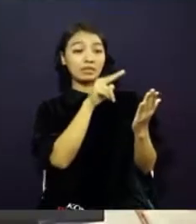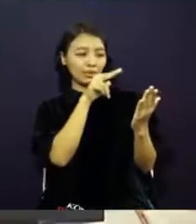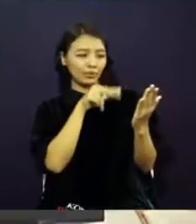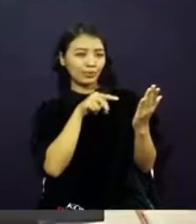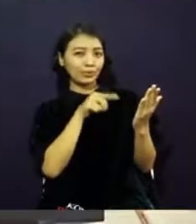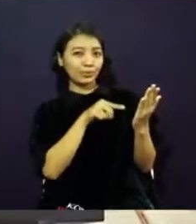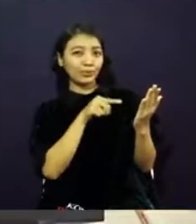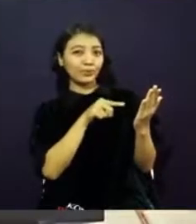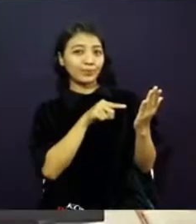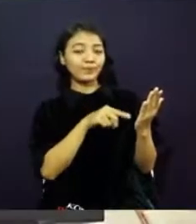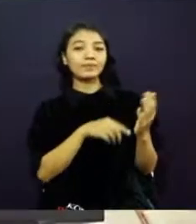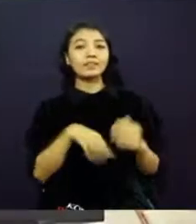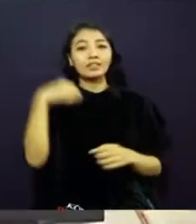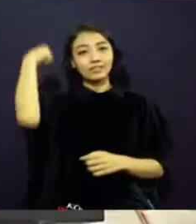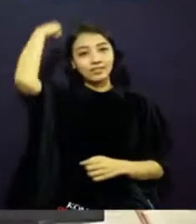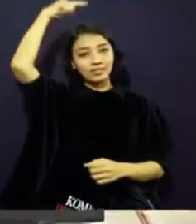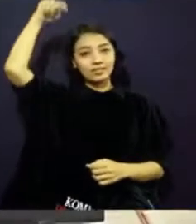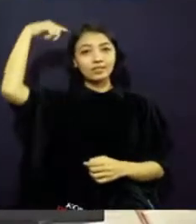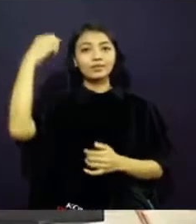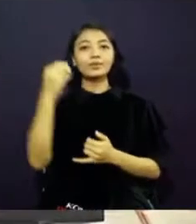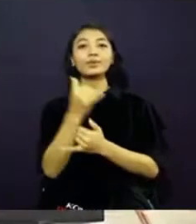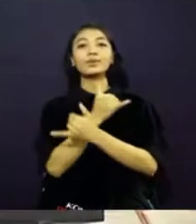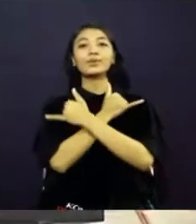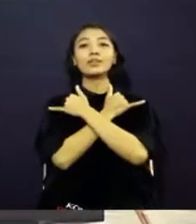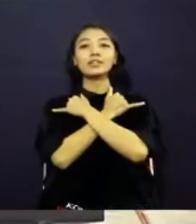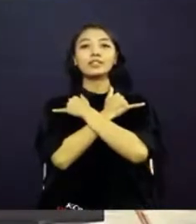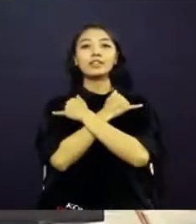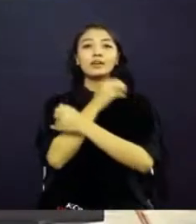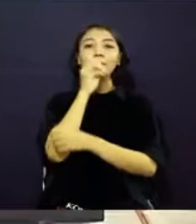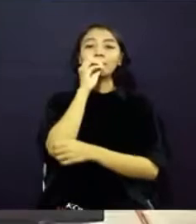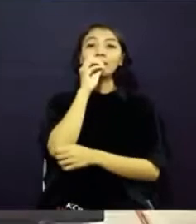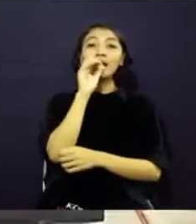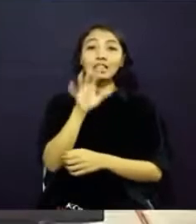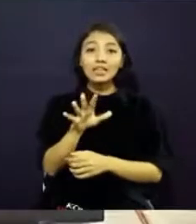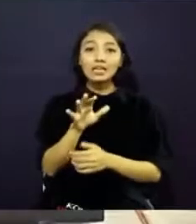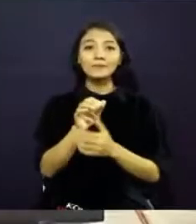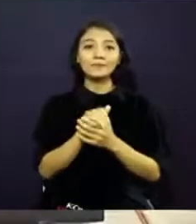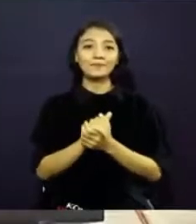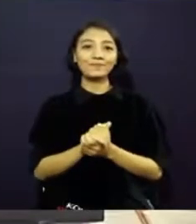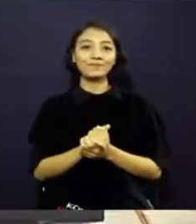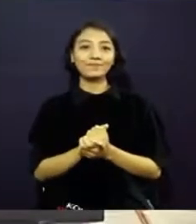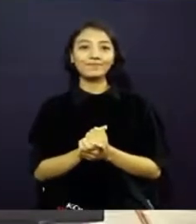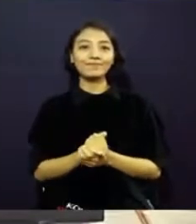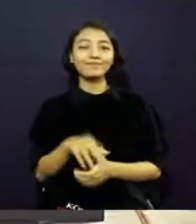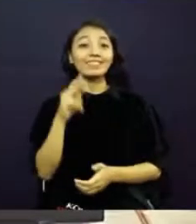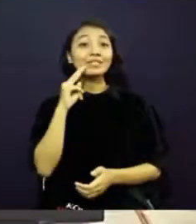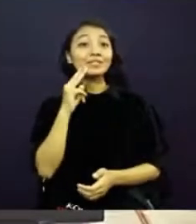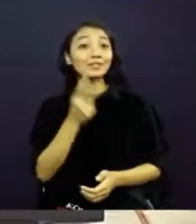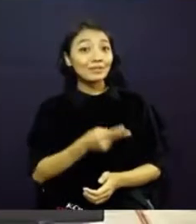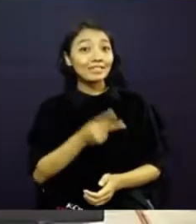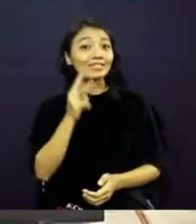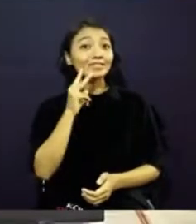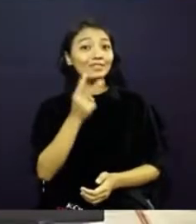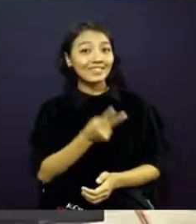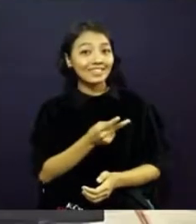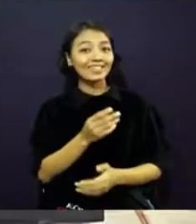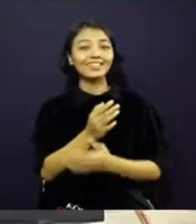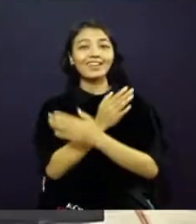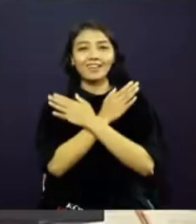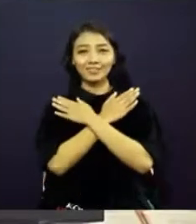Santo Yohanes mengatakan demikian Halo saudara-saudara